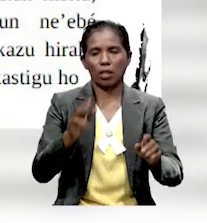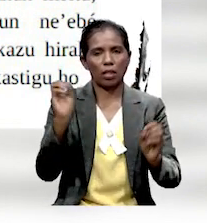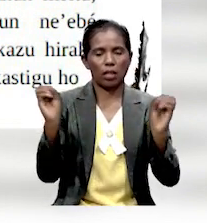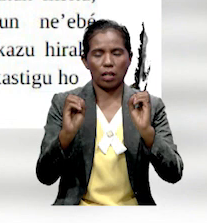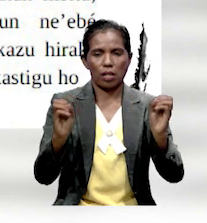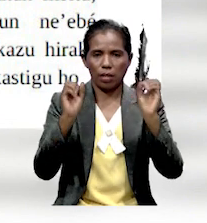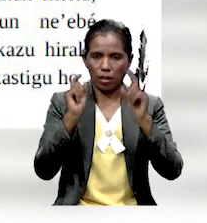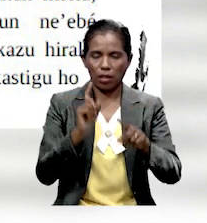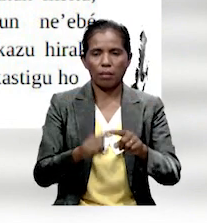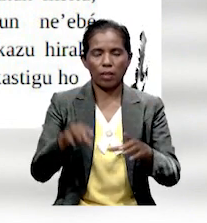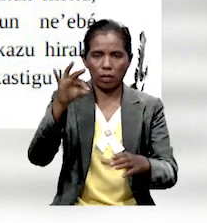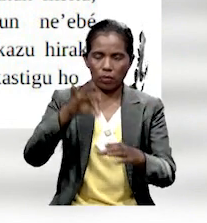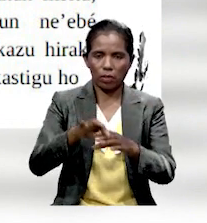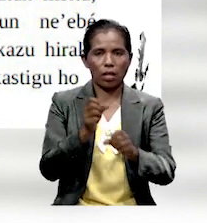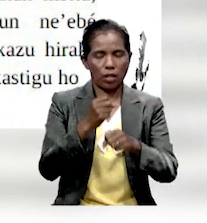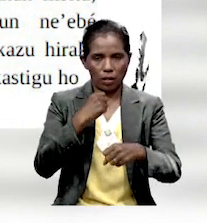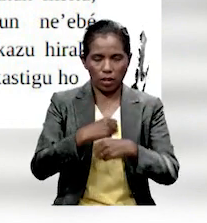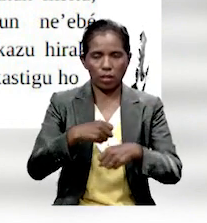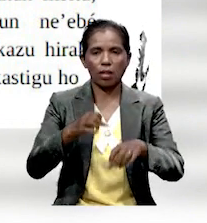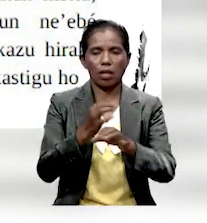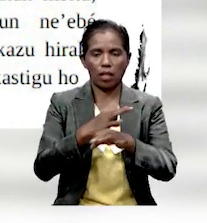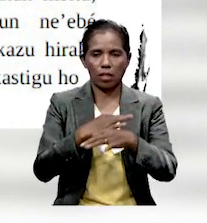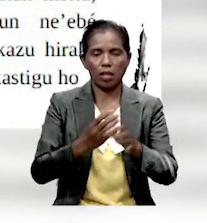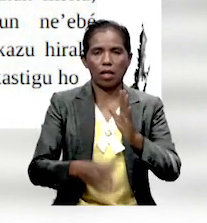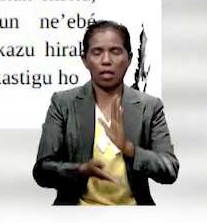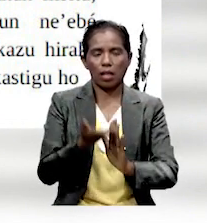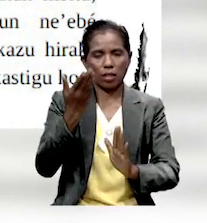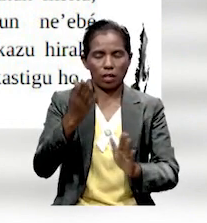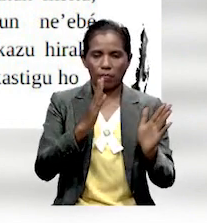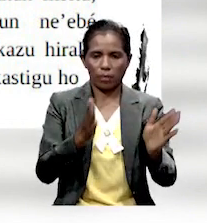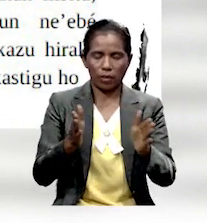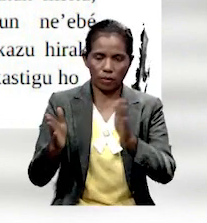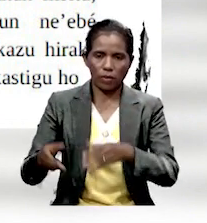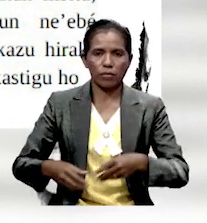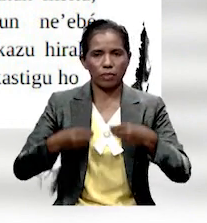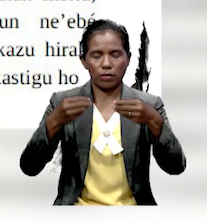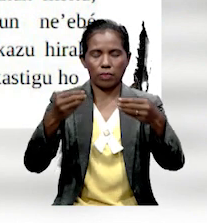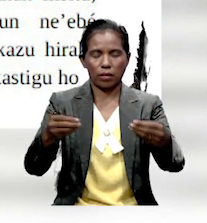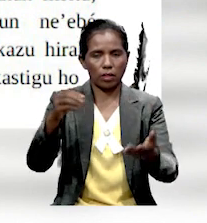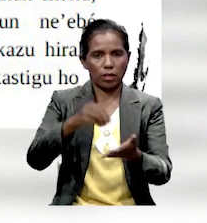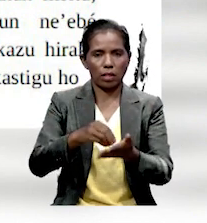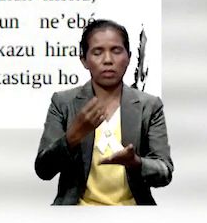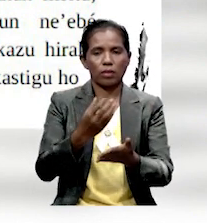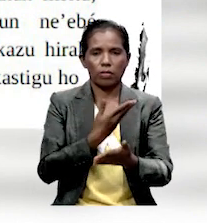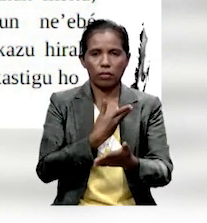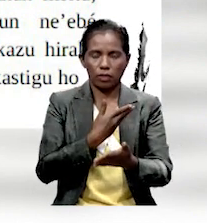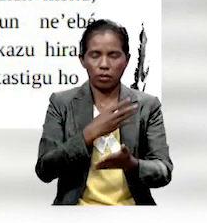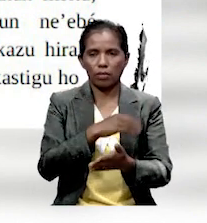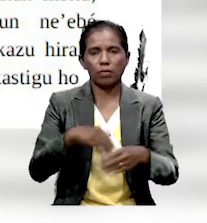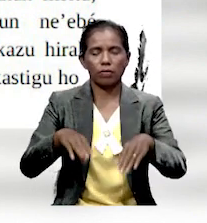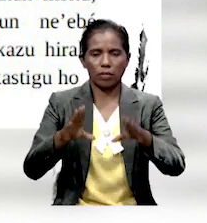autorização, kuda, produz, fábrica, hasai, prepara, oferece, tau folin, fan,